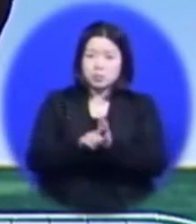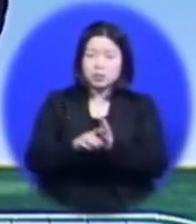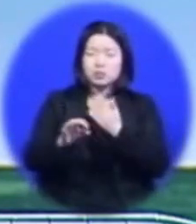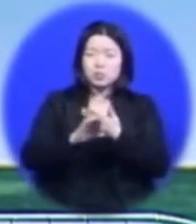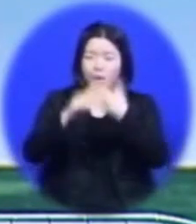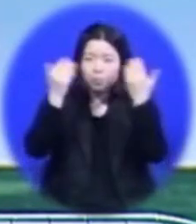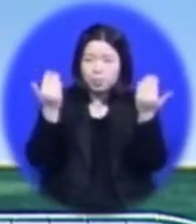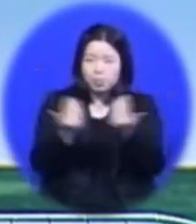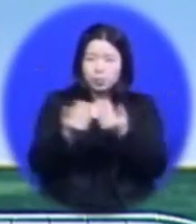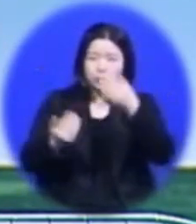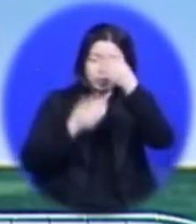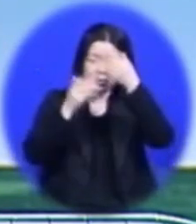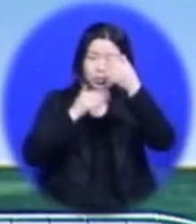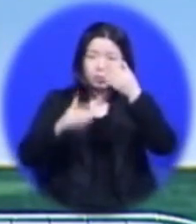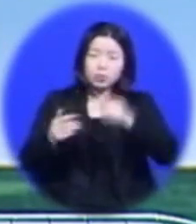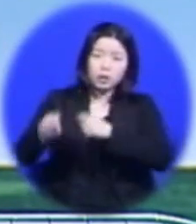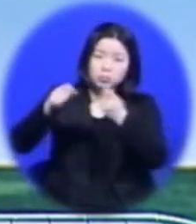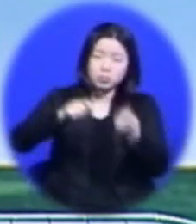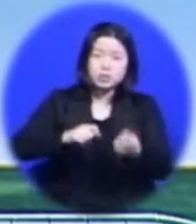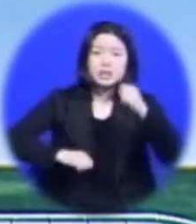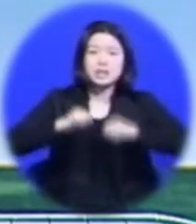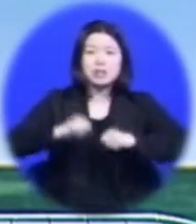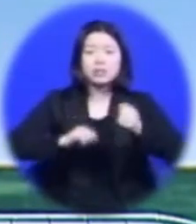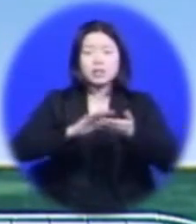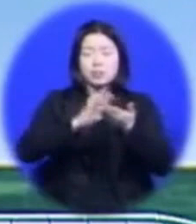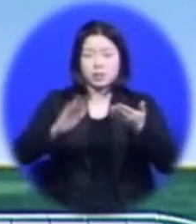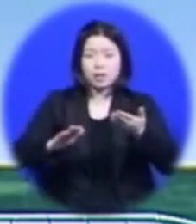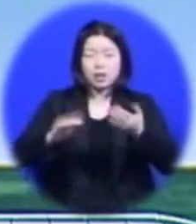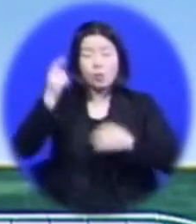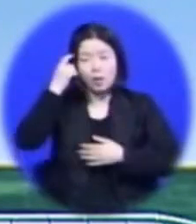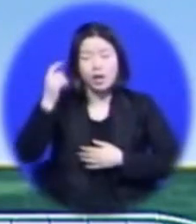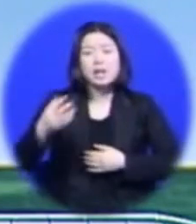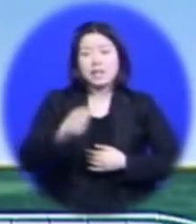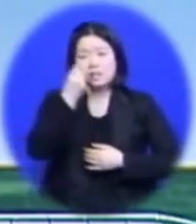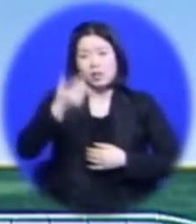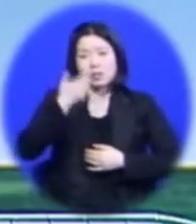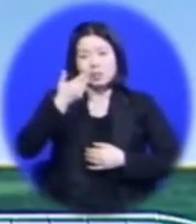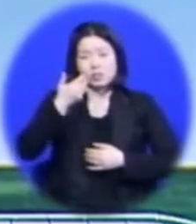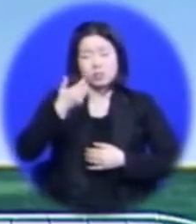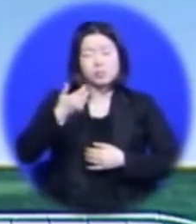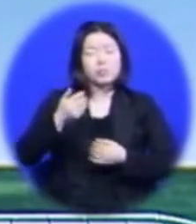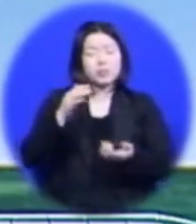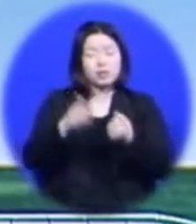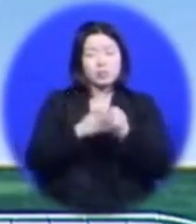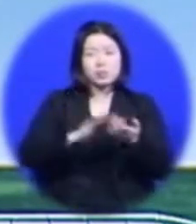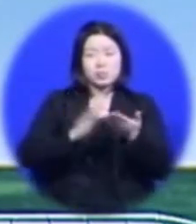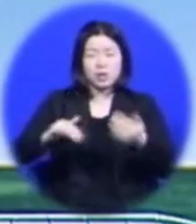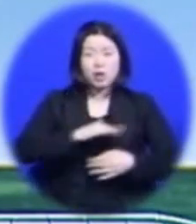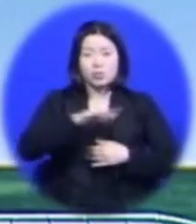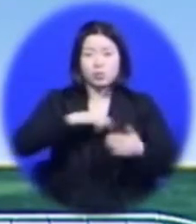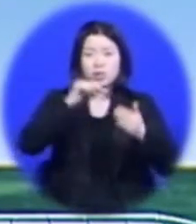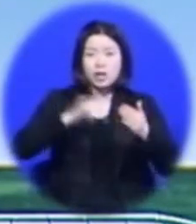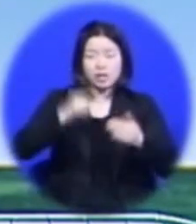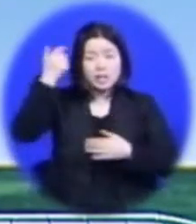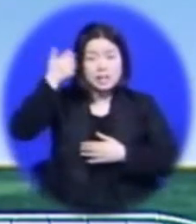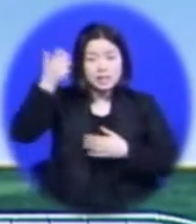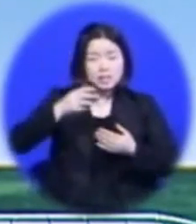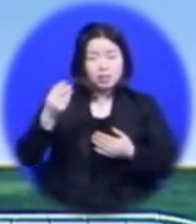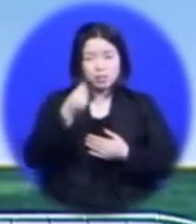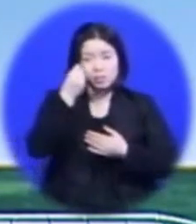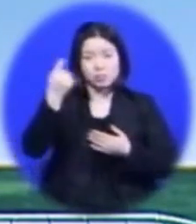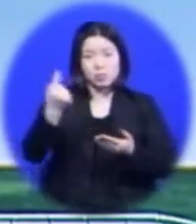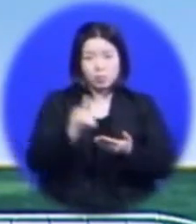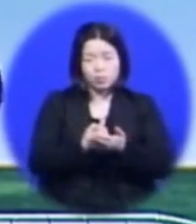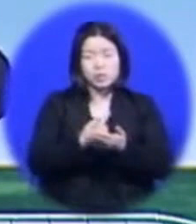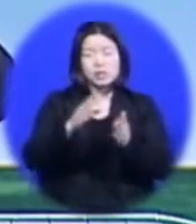성도들에게 부어지는 역사예요. 성령님 때문입니다. 우리 안에 성령님이 오시는데